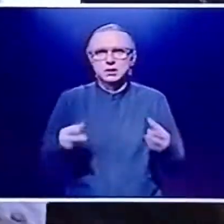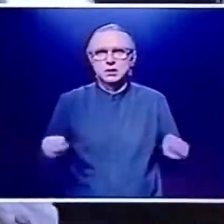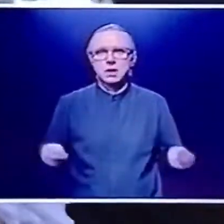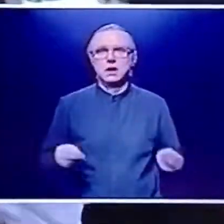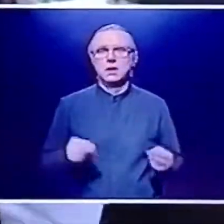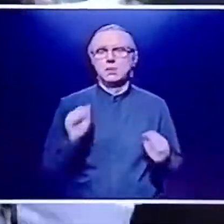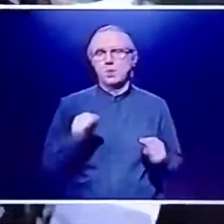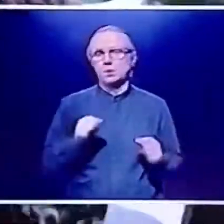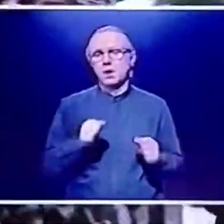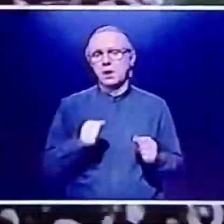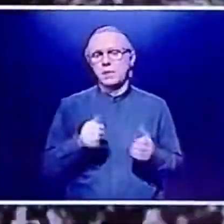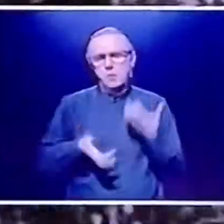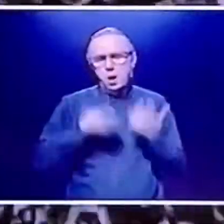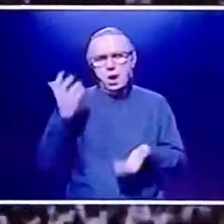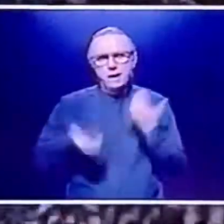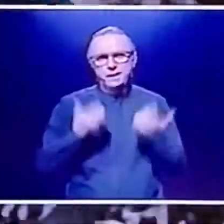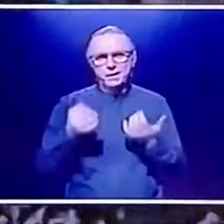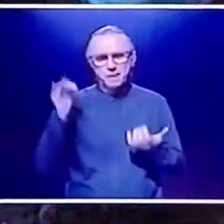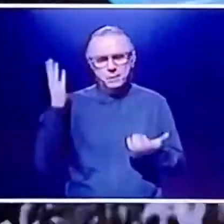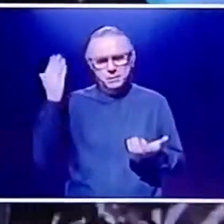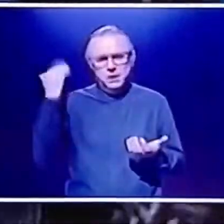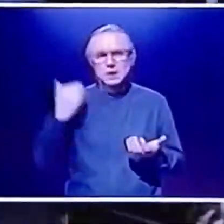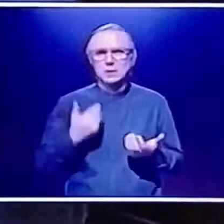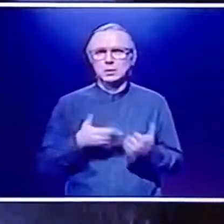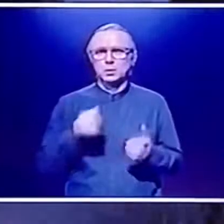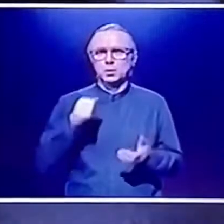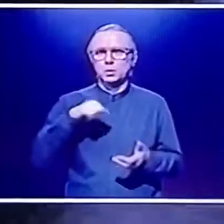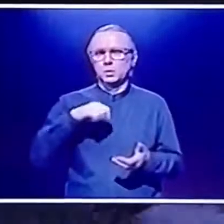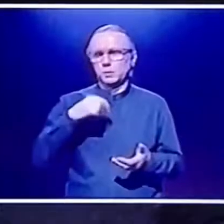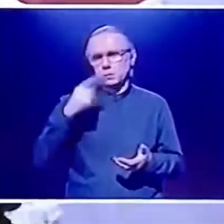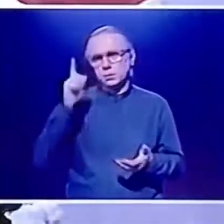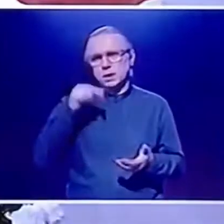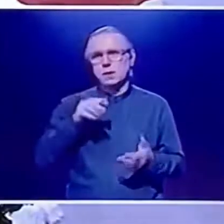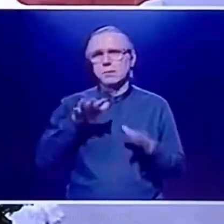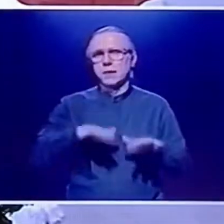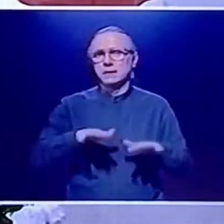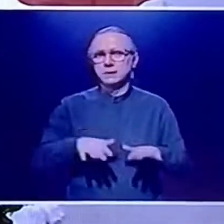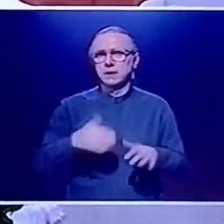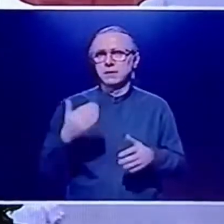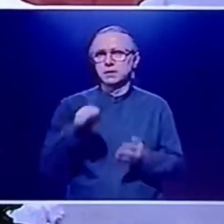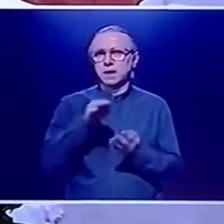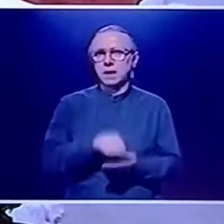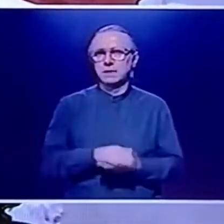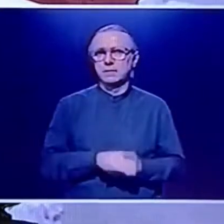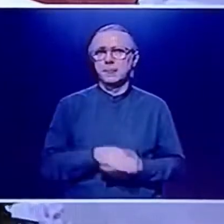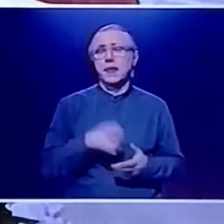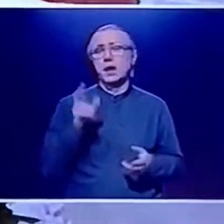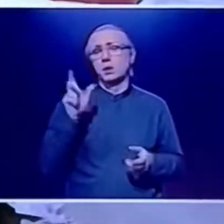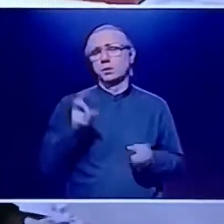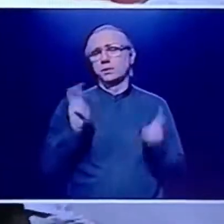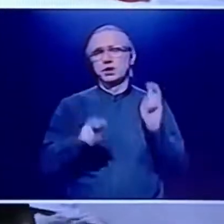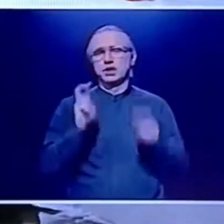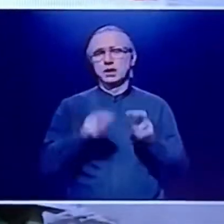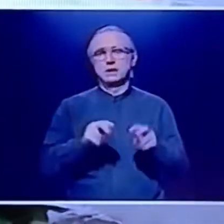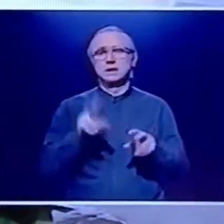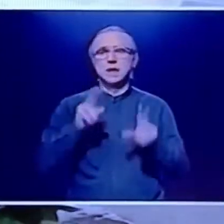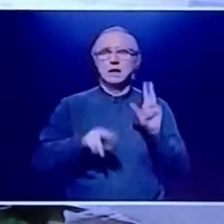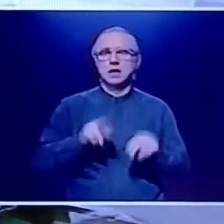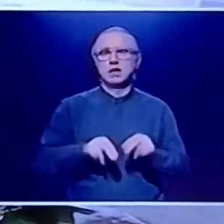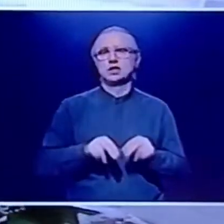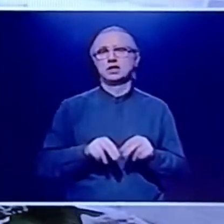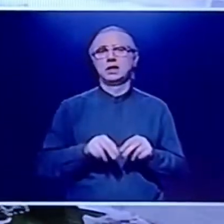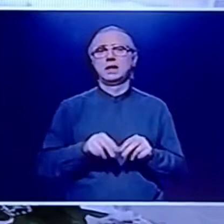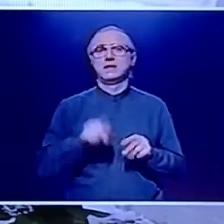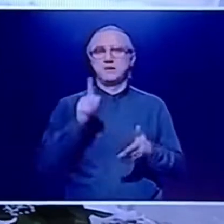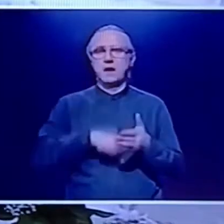справкам установить место захоронения. Панихида собрала немало людей, которые пришли с надеждой и верой в то, что незаслуженно